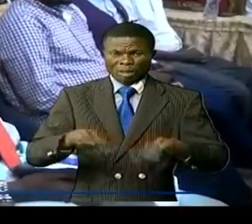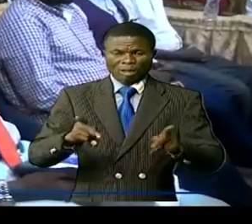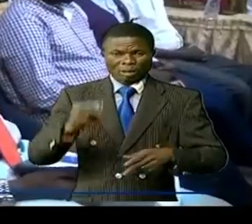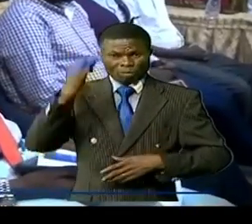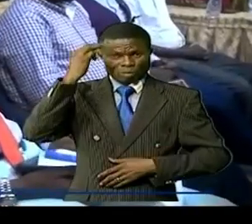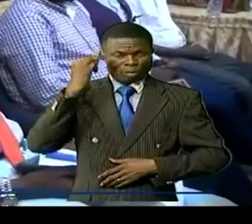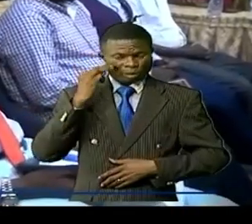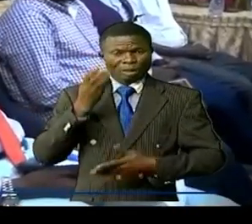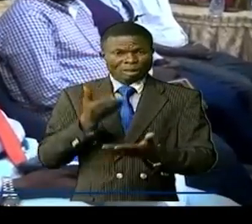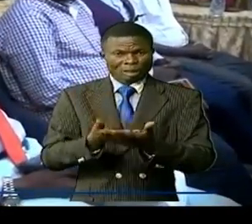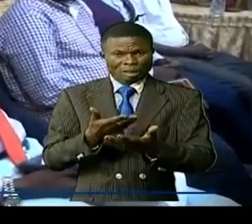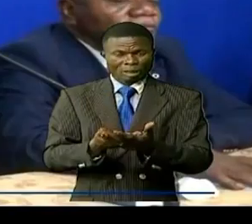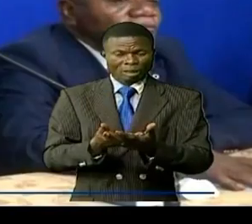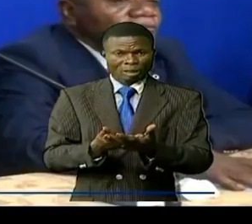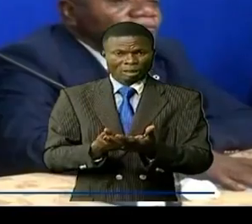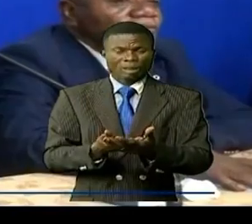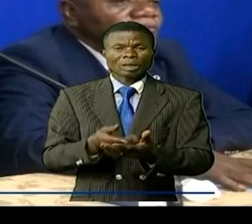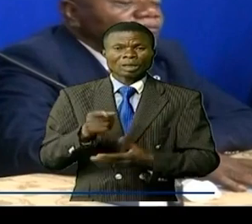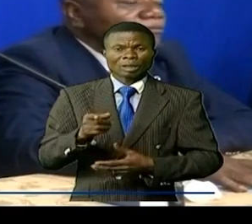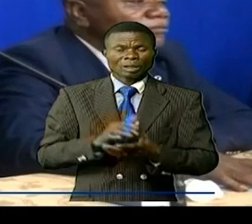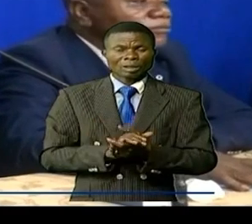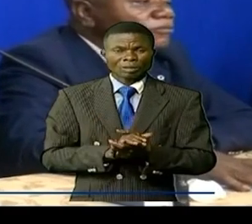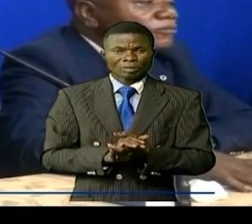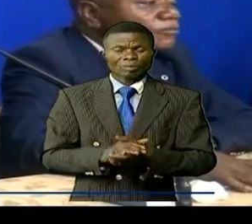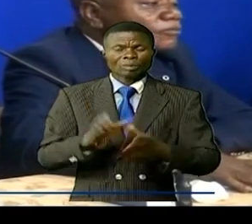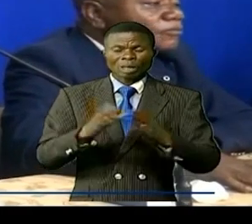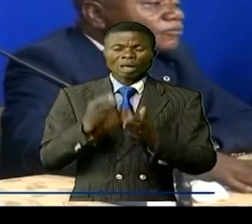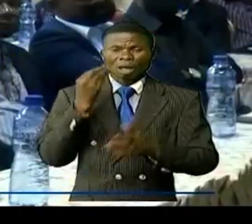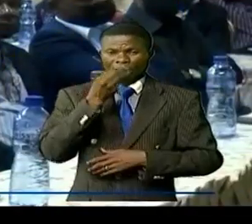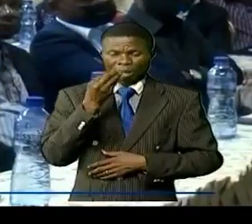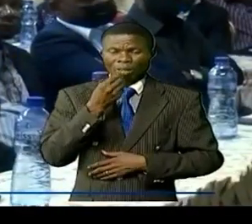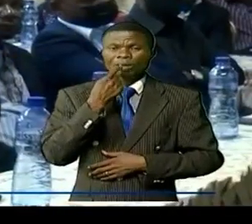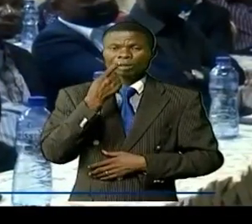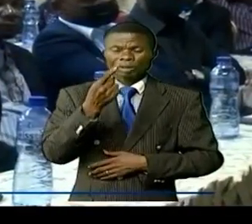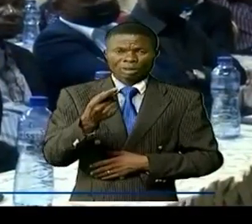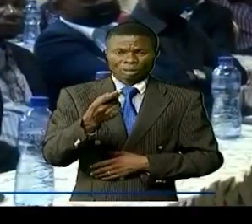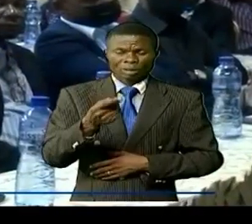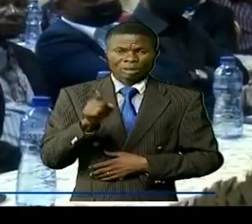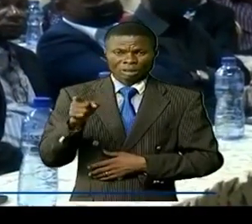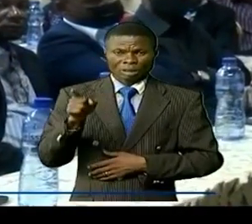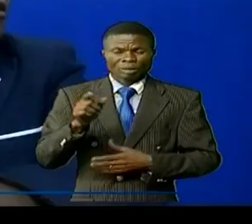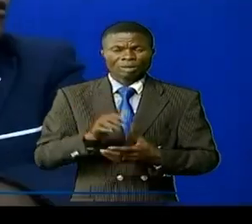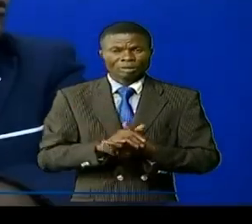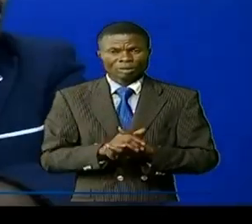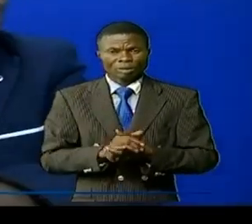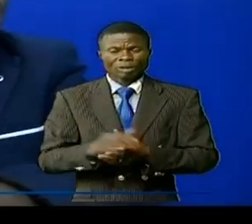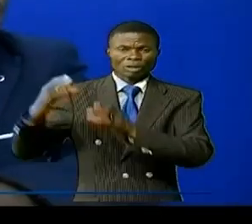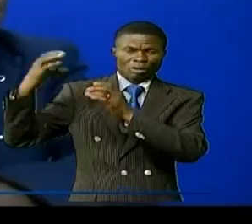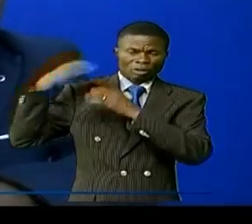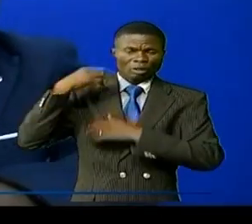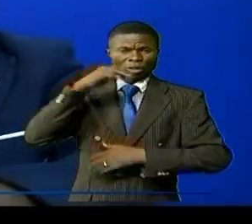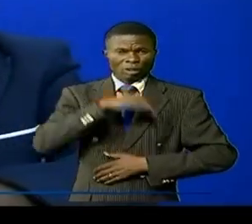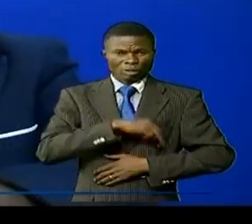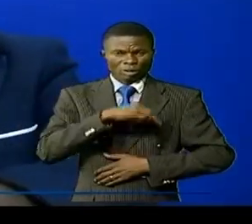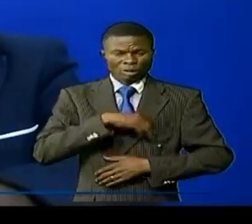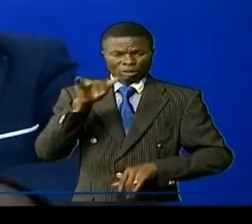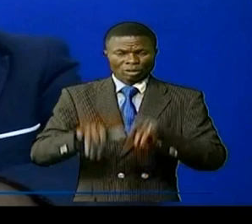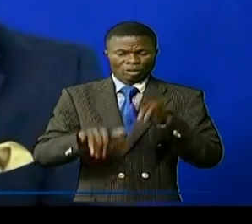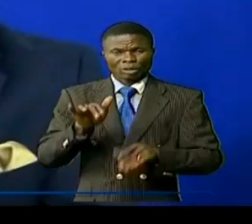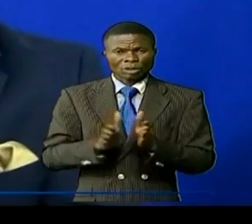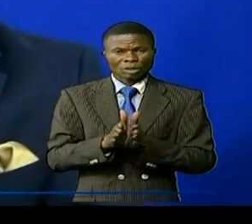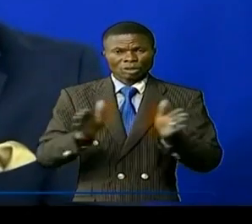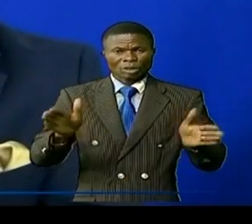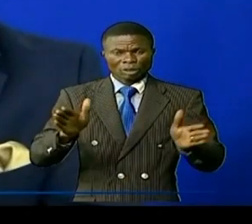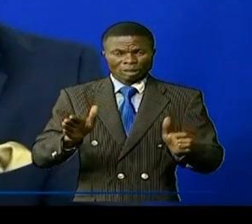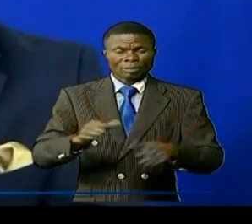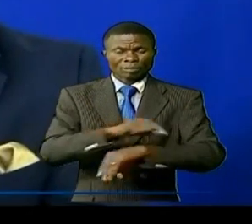des tutelles, Eberhard Kolongele. Prenant la parole, Adolphe Mutumosi Lubilu, chargé de mission au secrétariat général du